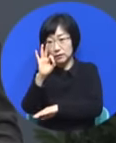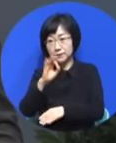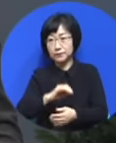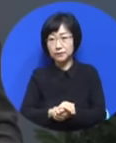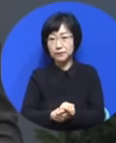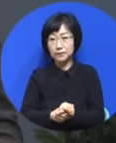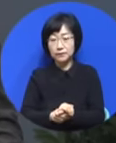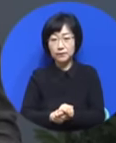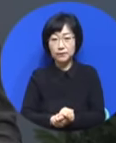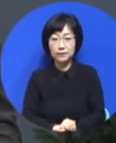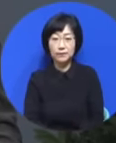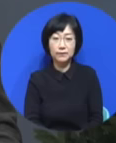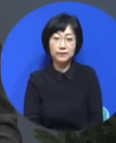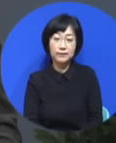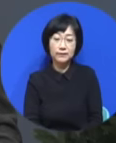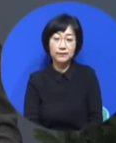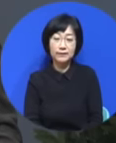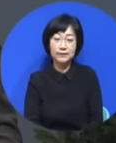저도